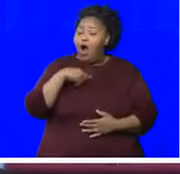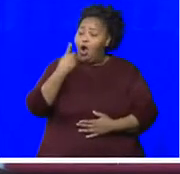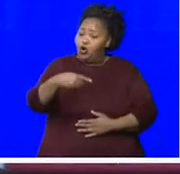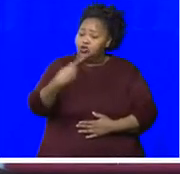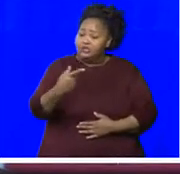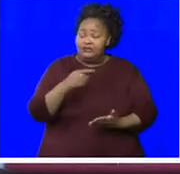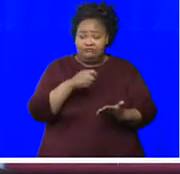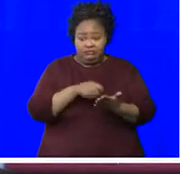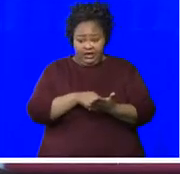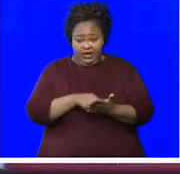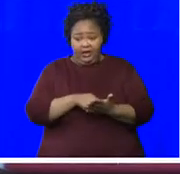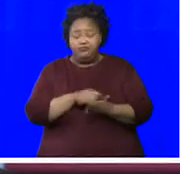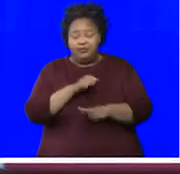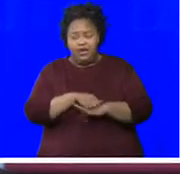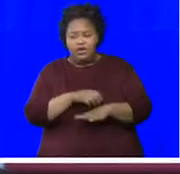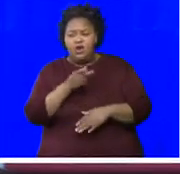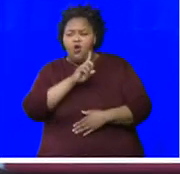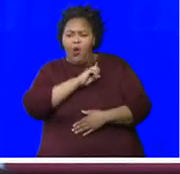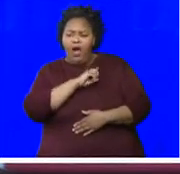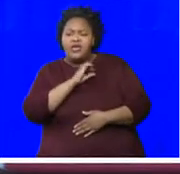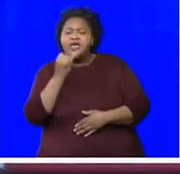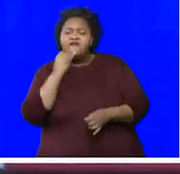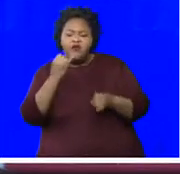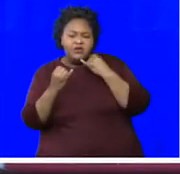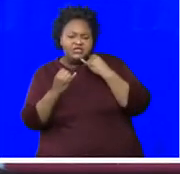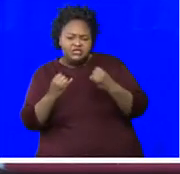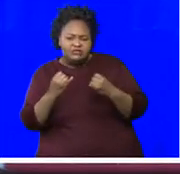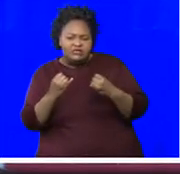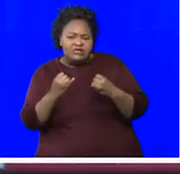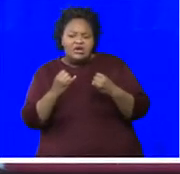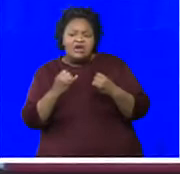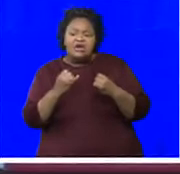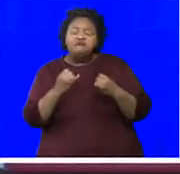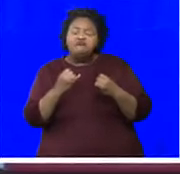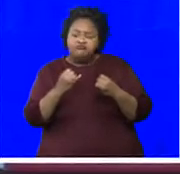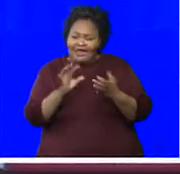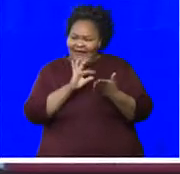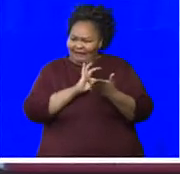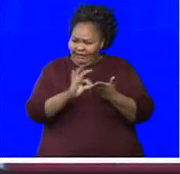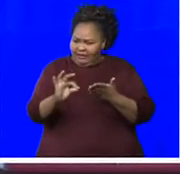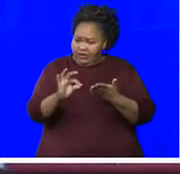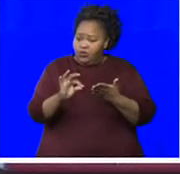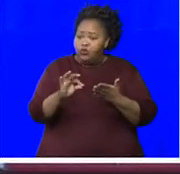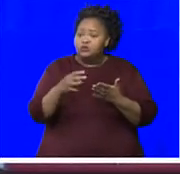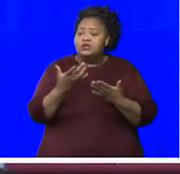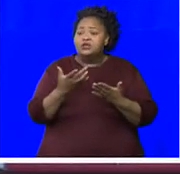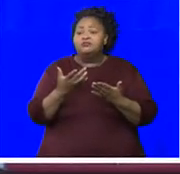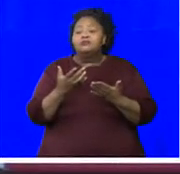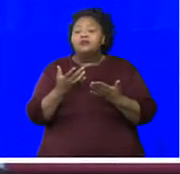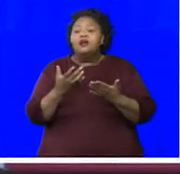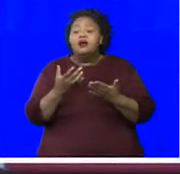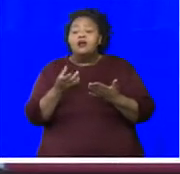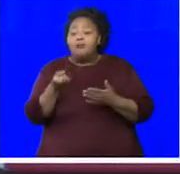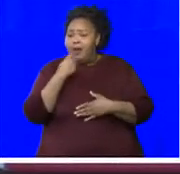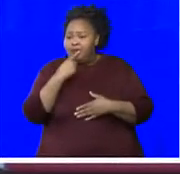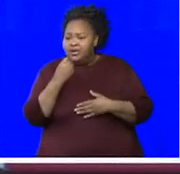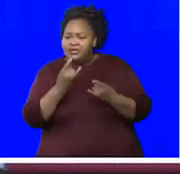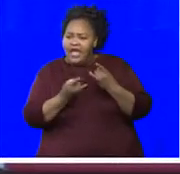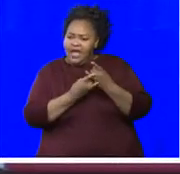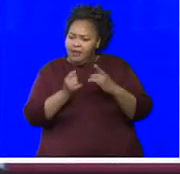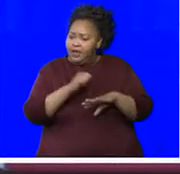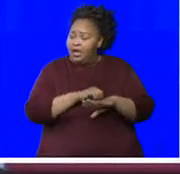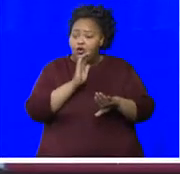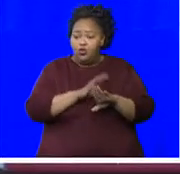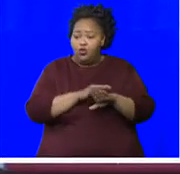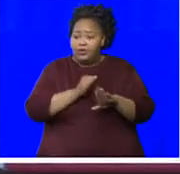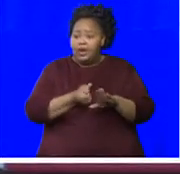kusede lekhombisako ukuthi vele ayasebenta nako ukuthi ayingodi yini kule moto lotakhanza